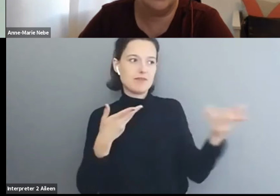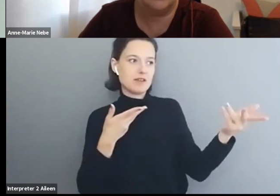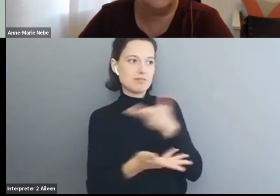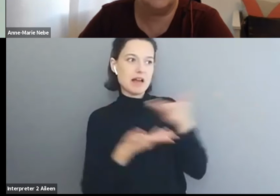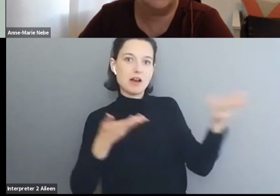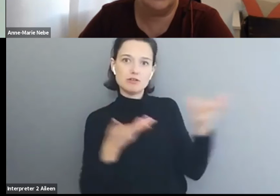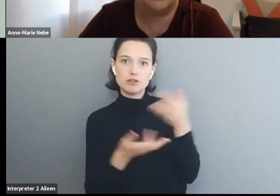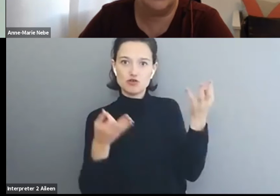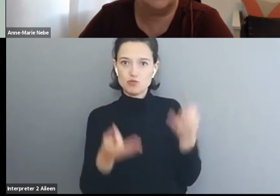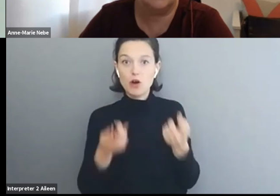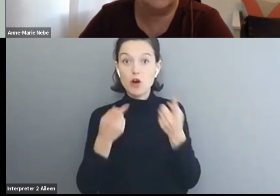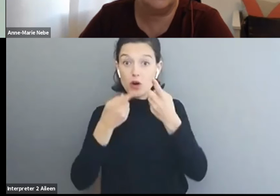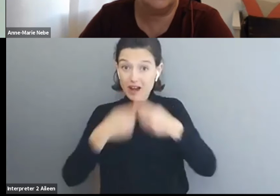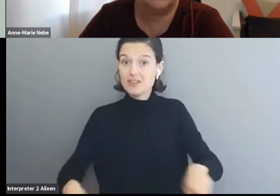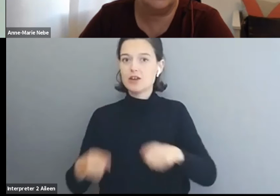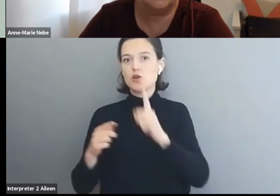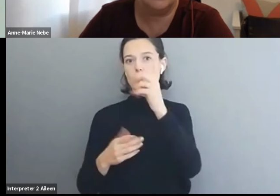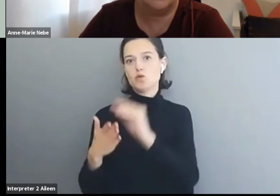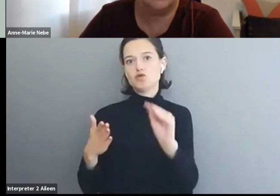auch von anderen Hochschulen. Also die